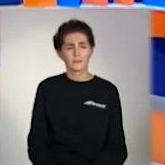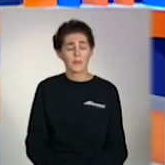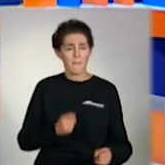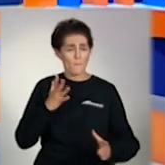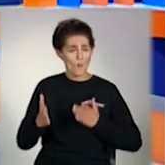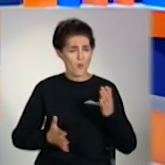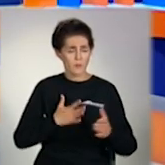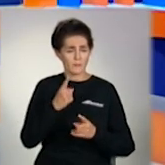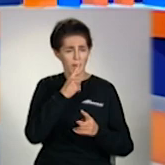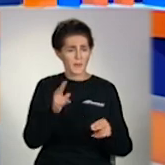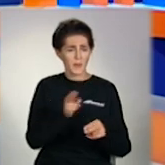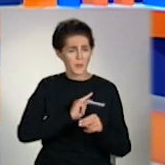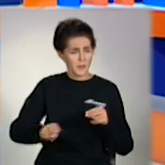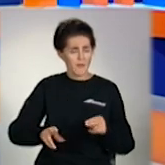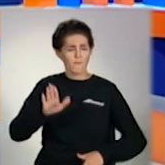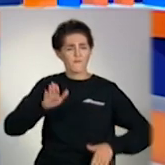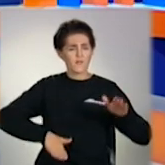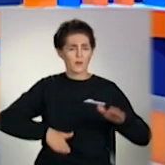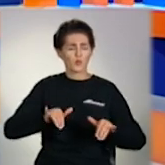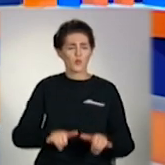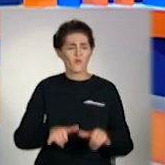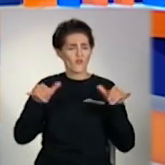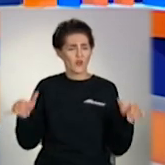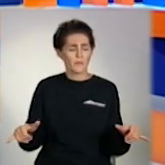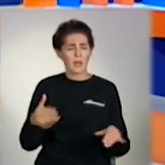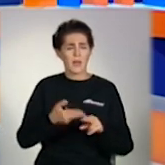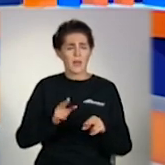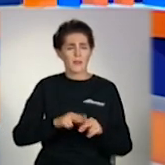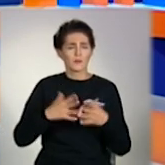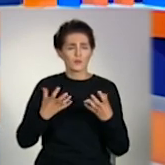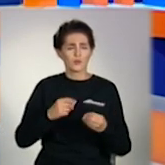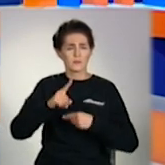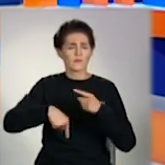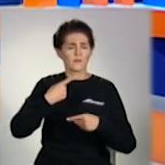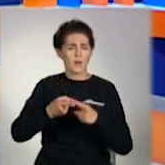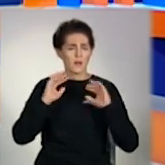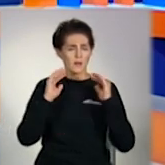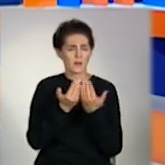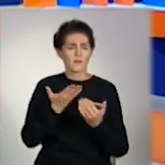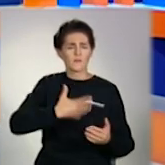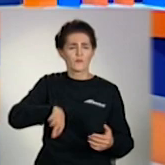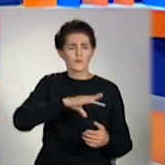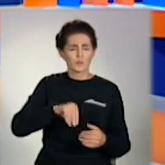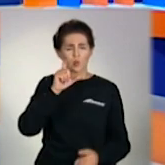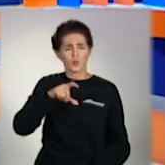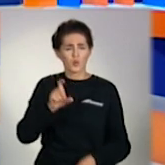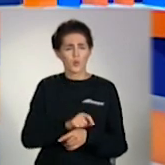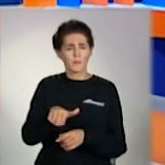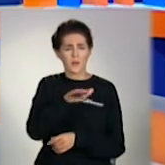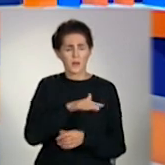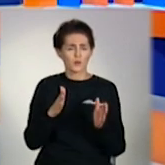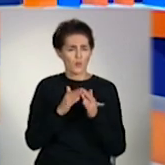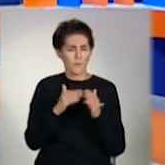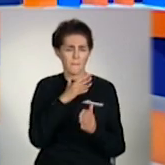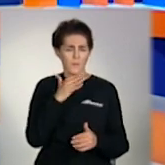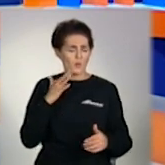Мотивація втрачається, натомість вага додається. Чергове посилення карантину змушує жителів Донбасу проводити більше часу